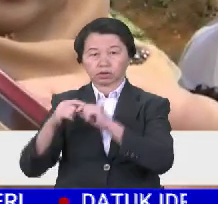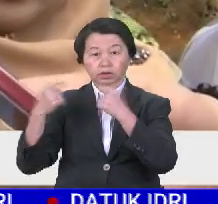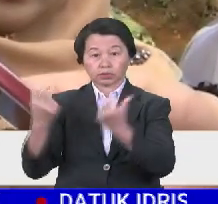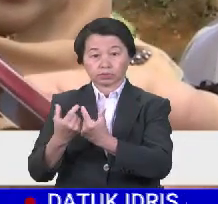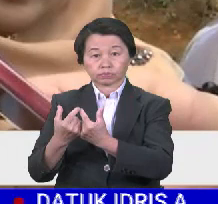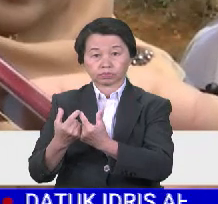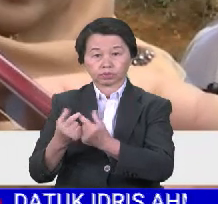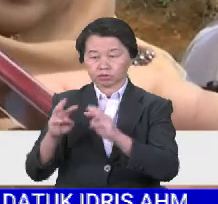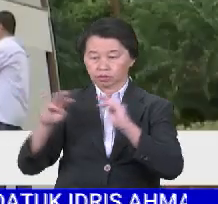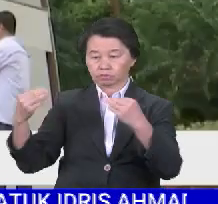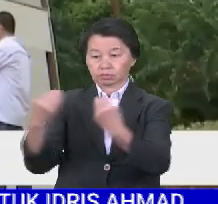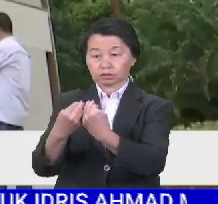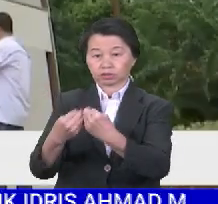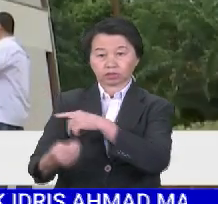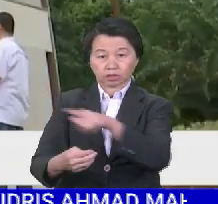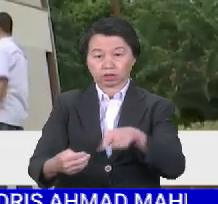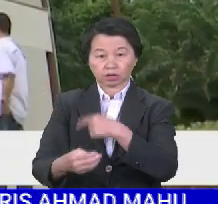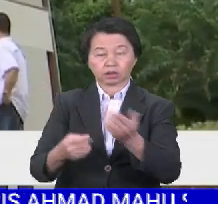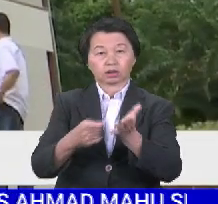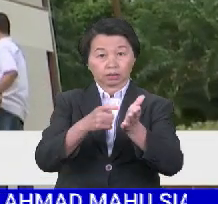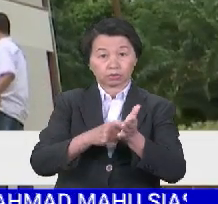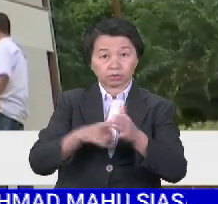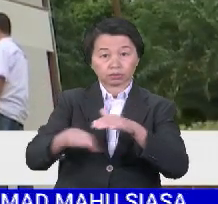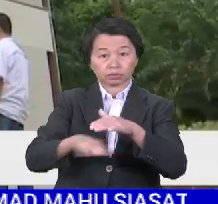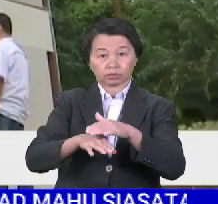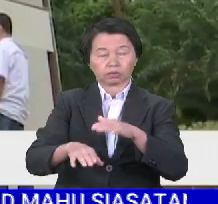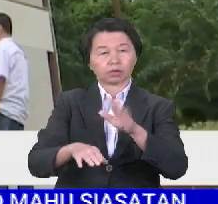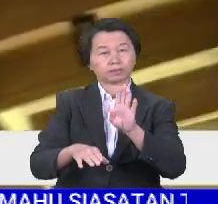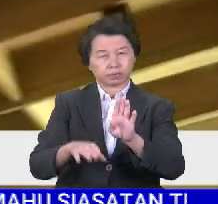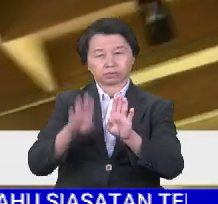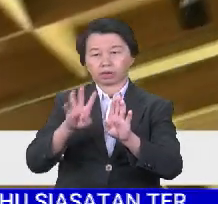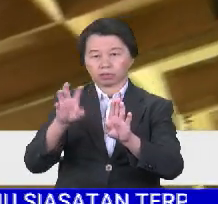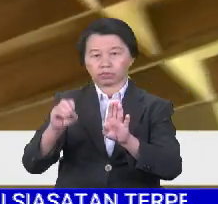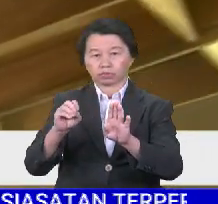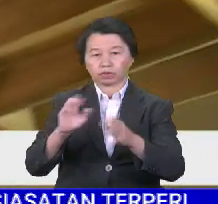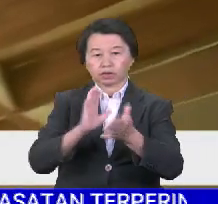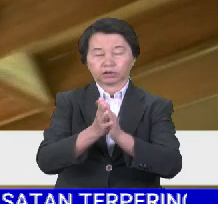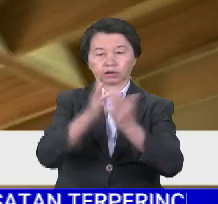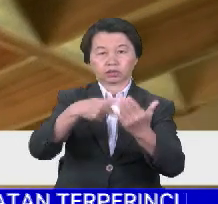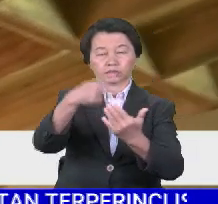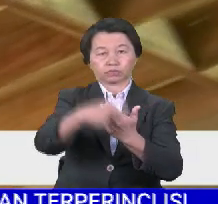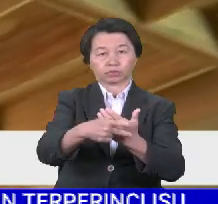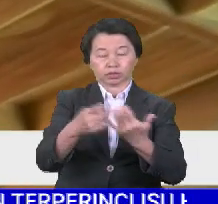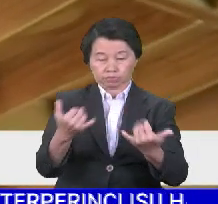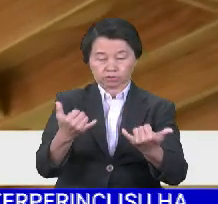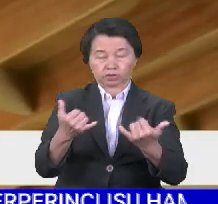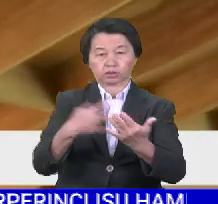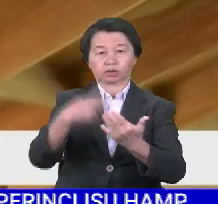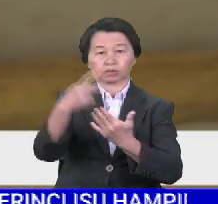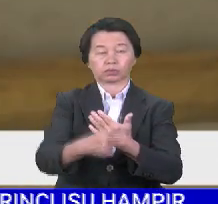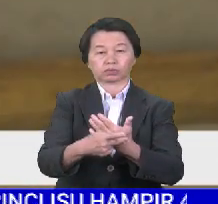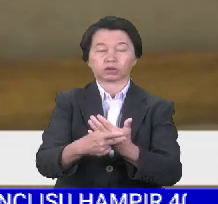kumpulan masyarakat yang memerlukan di bawah B40. Jadi program hari ini merupakan